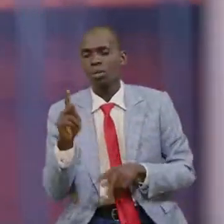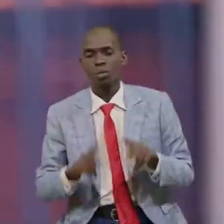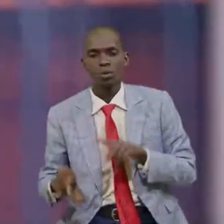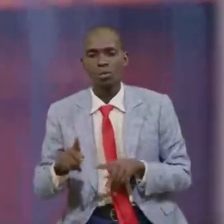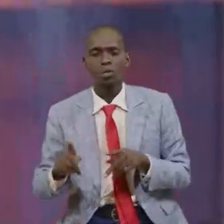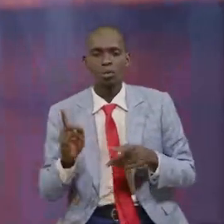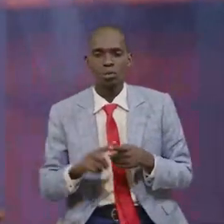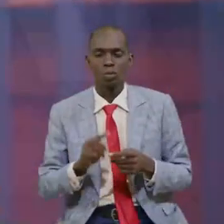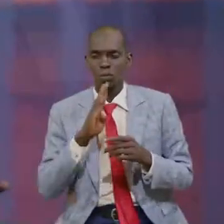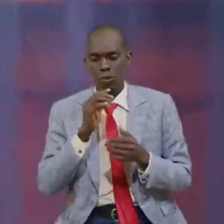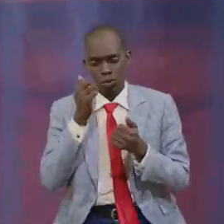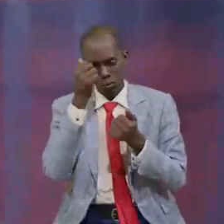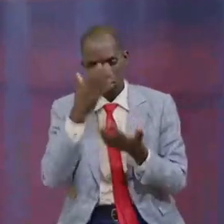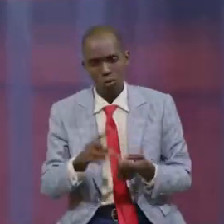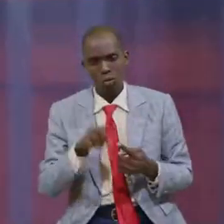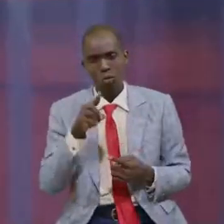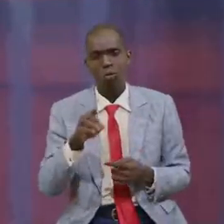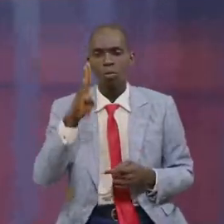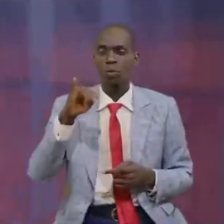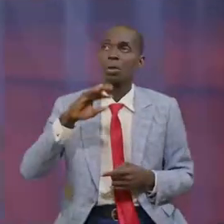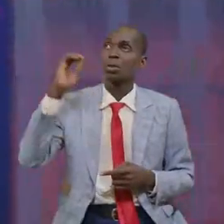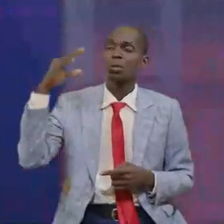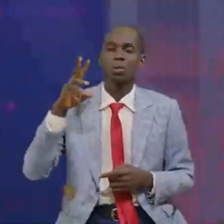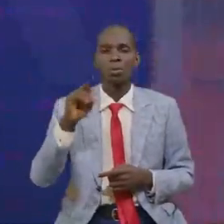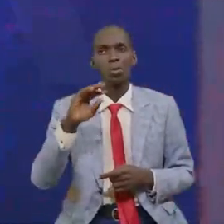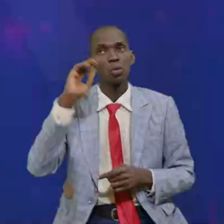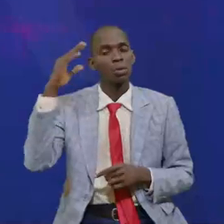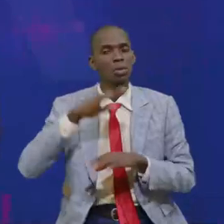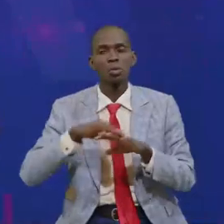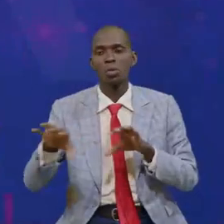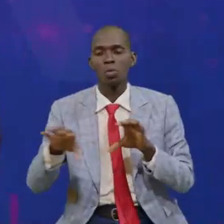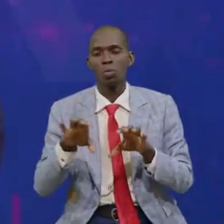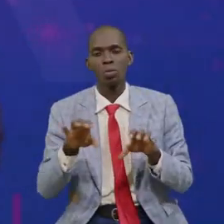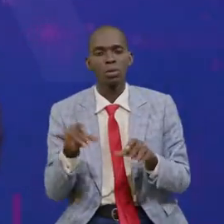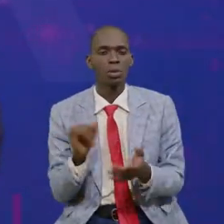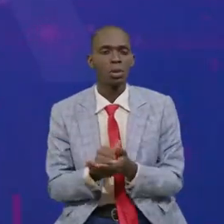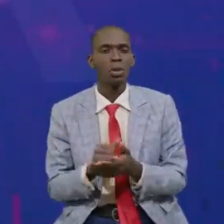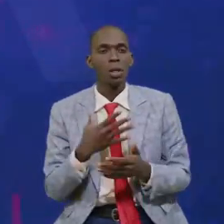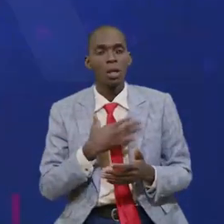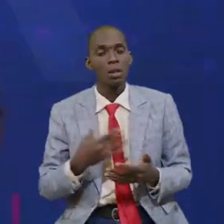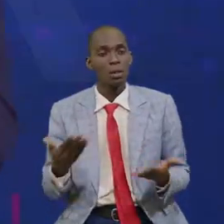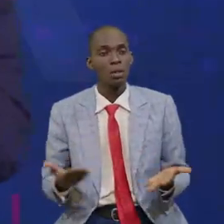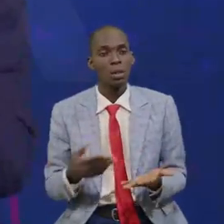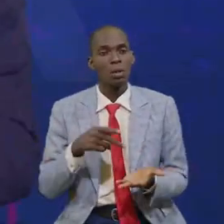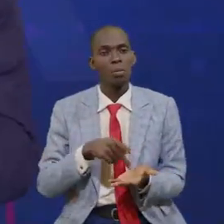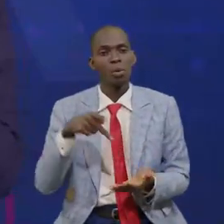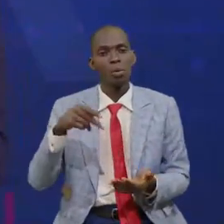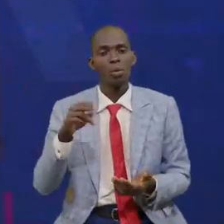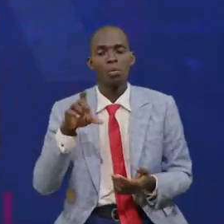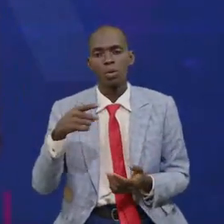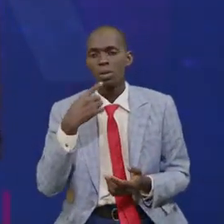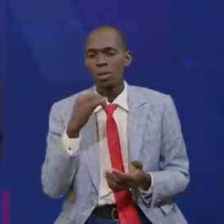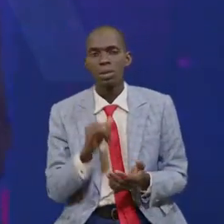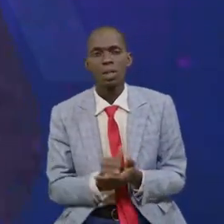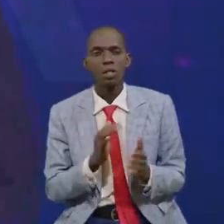Il n'y a pas d'assujettissement des autres par la grâce. La grâce ne le fait pas. Alors l'apôtre Paul dit ici, selon la grâce de Dieu qui m'a